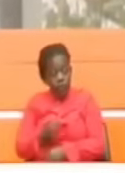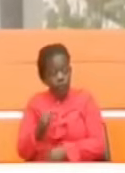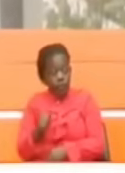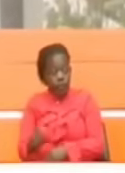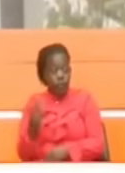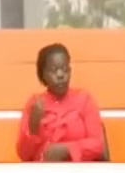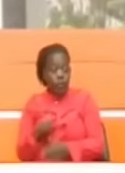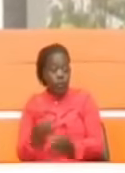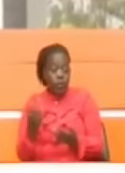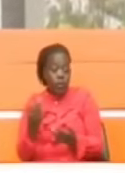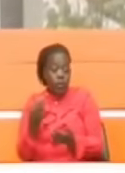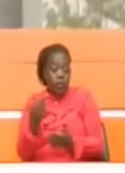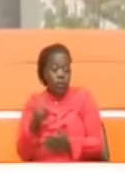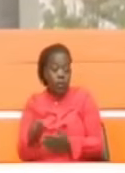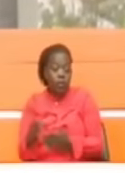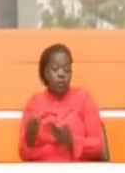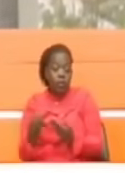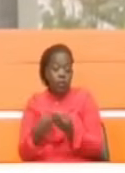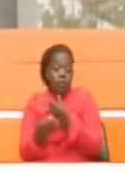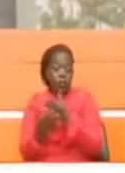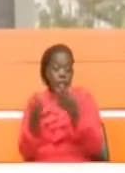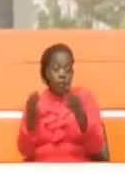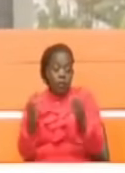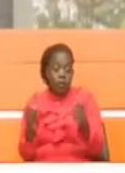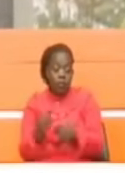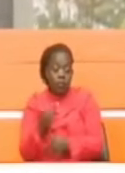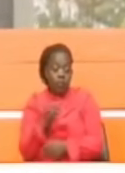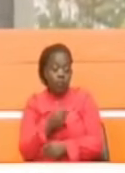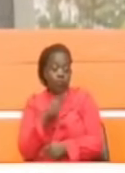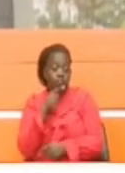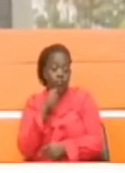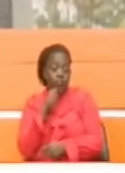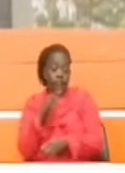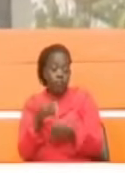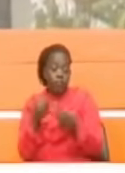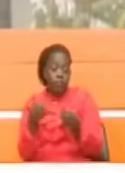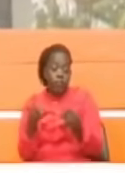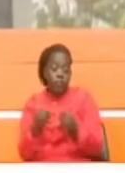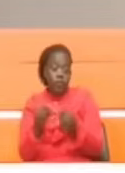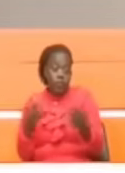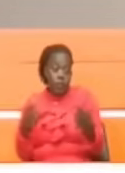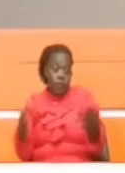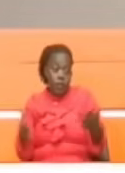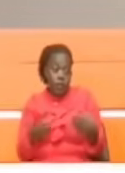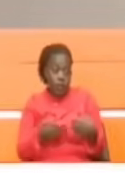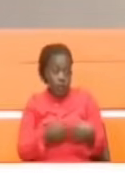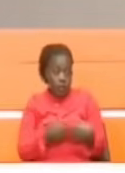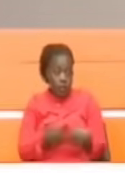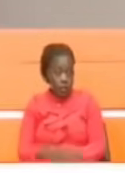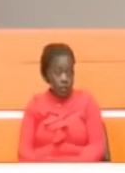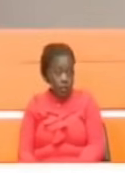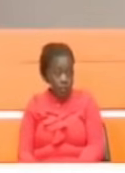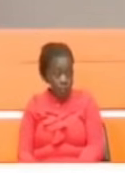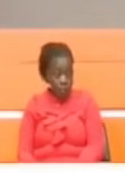yategeezezza nti waddemba okutunda ekintu kye era nti malimu ssente yazimuwanga nga muganzi we.